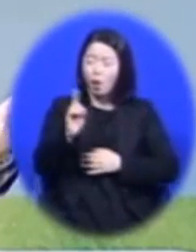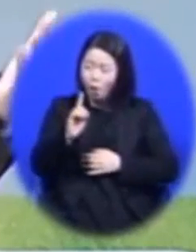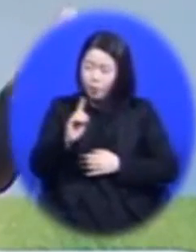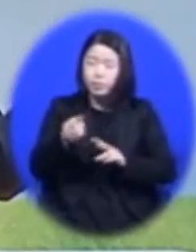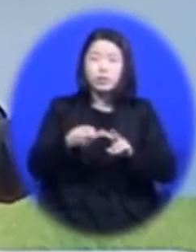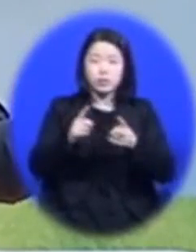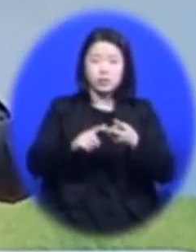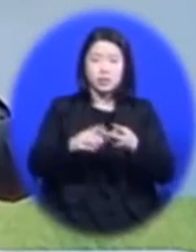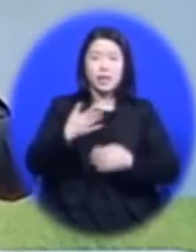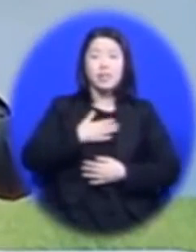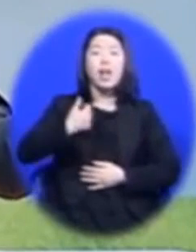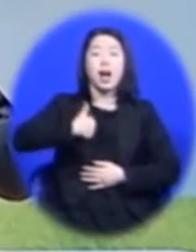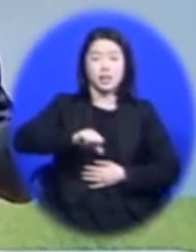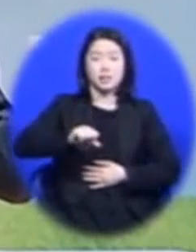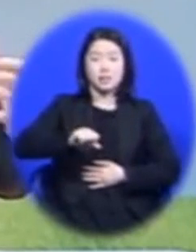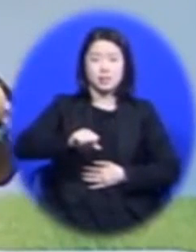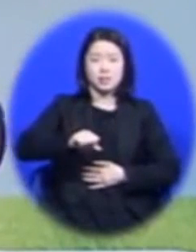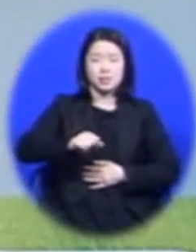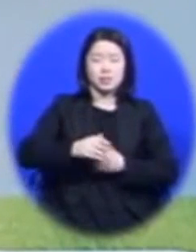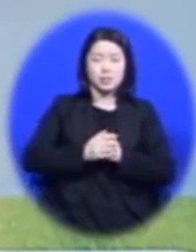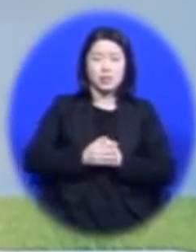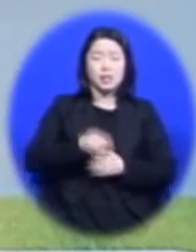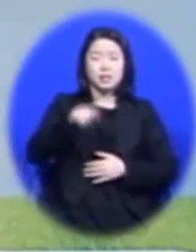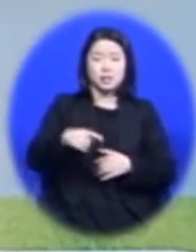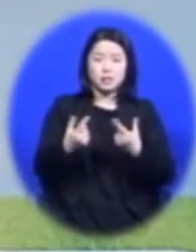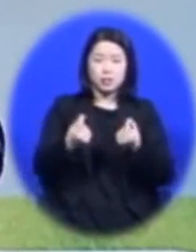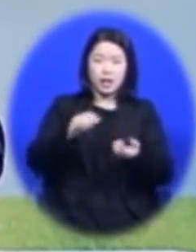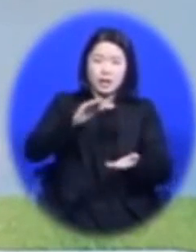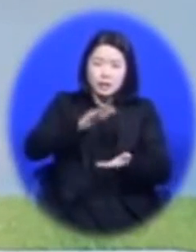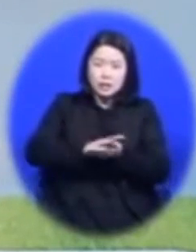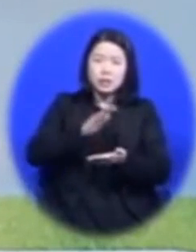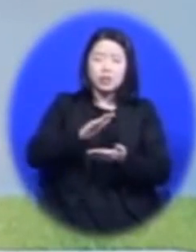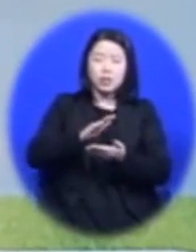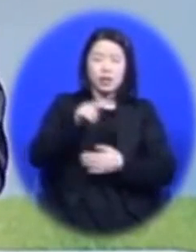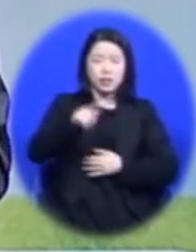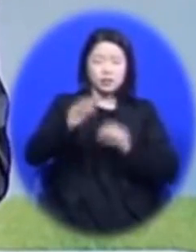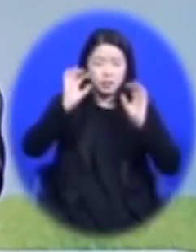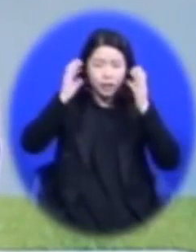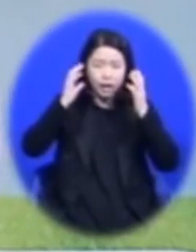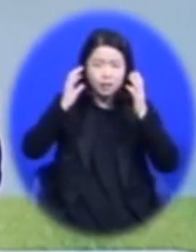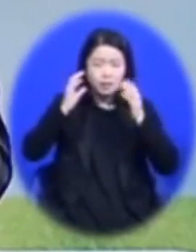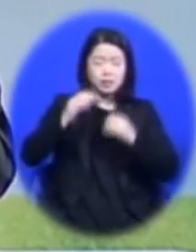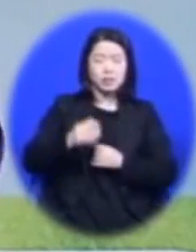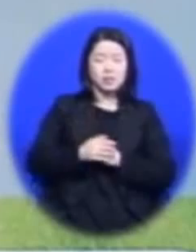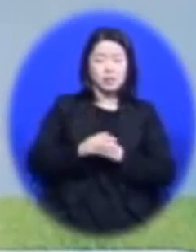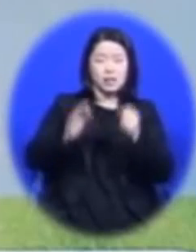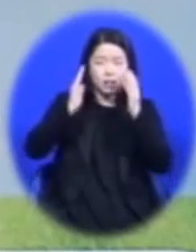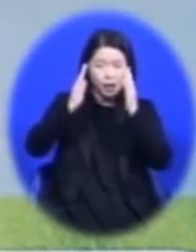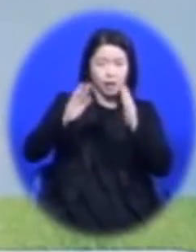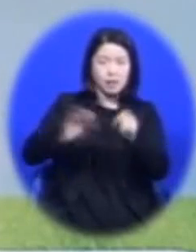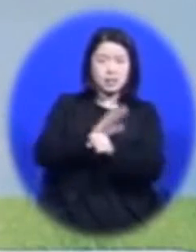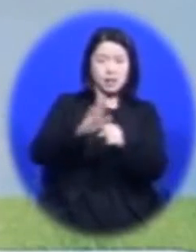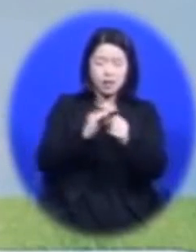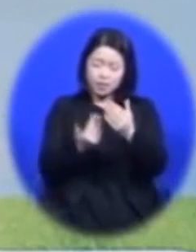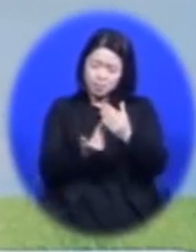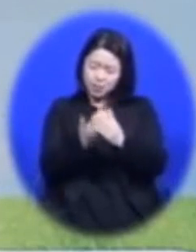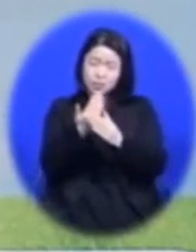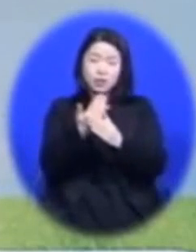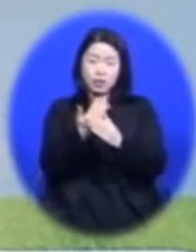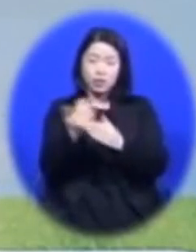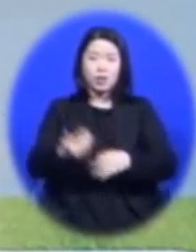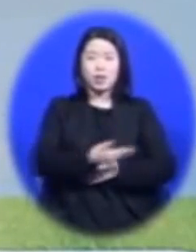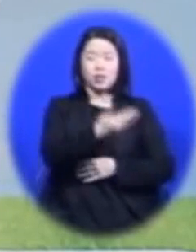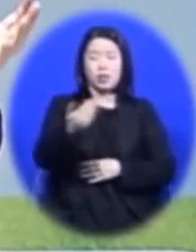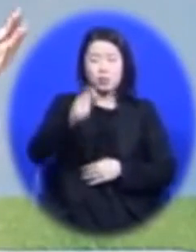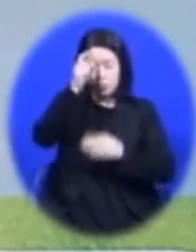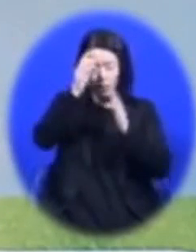내 아들인 걸 그렇게 뜨겁게 그 아들을 향한 사랑이 일어나게 됐어요. 여러분 기도해